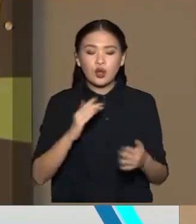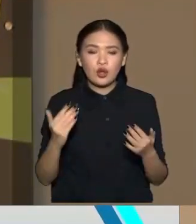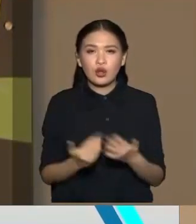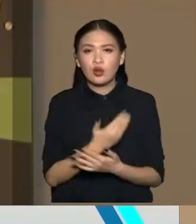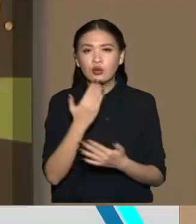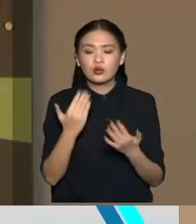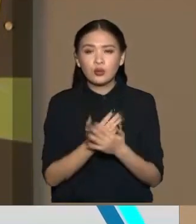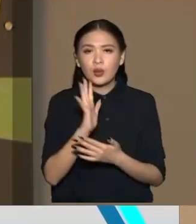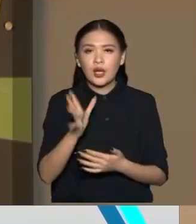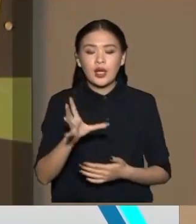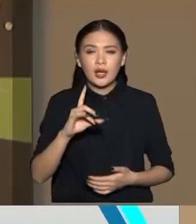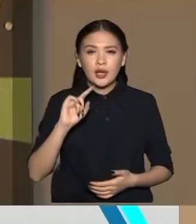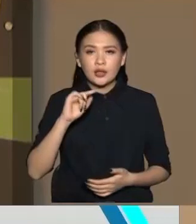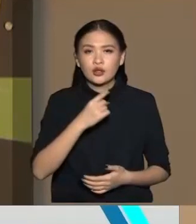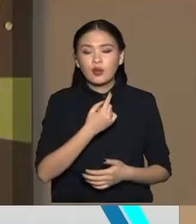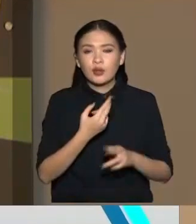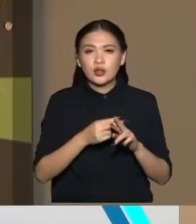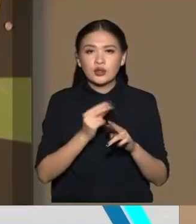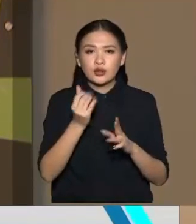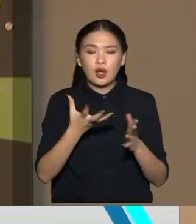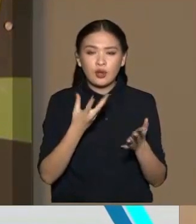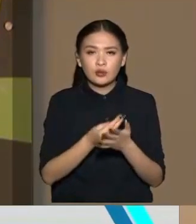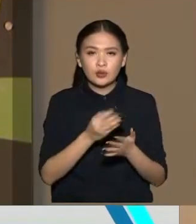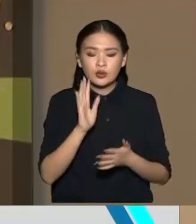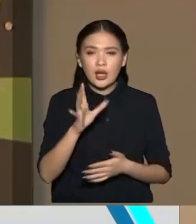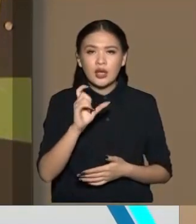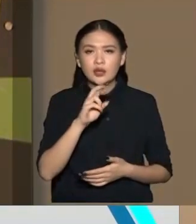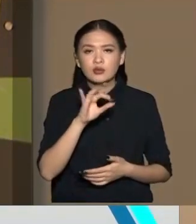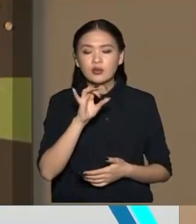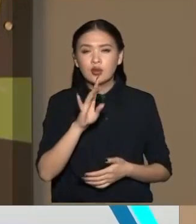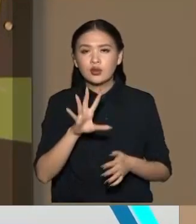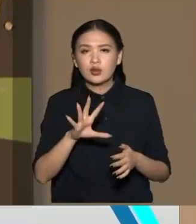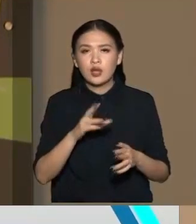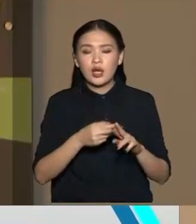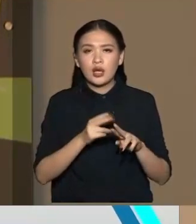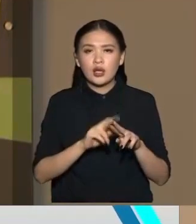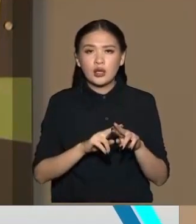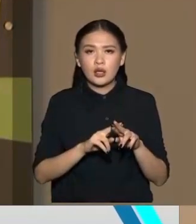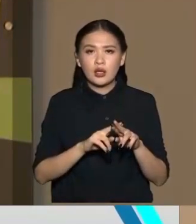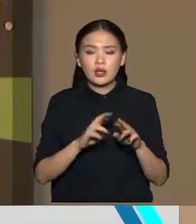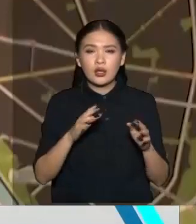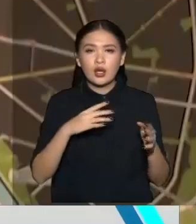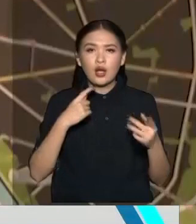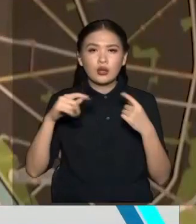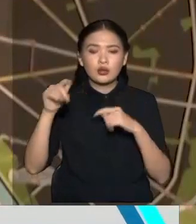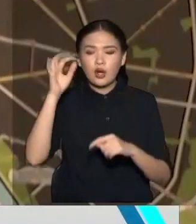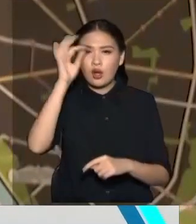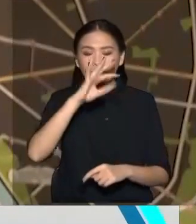болады, экономикамызға салық түседі. Экспорттан енді импорттан тәуелділігіміз азаяды.